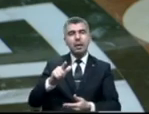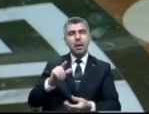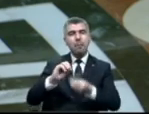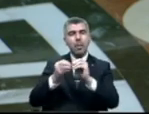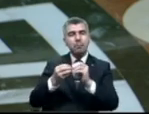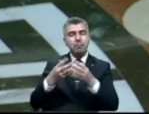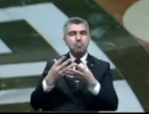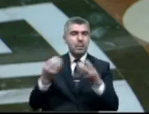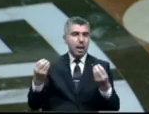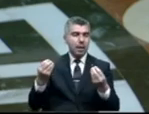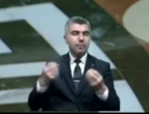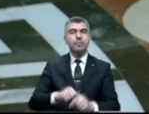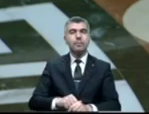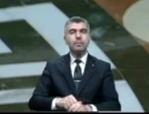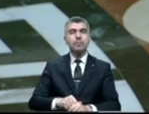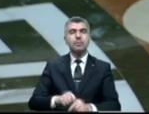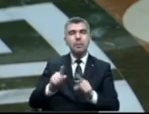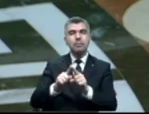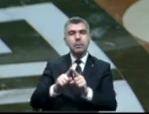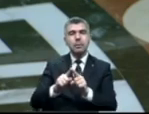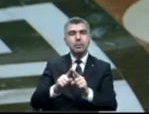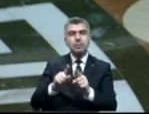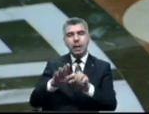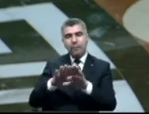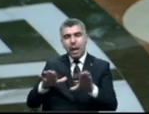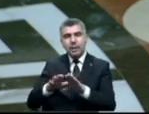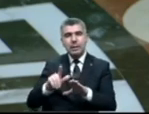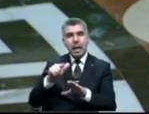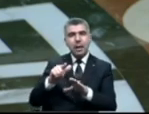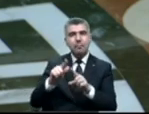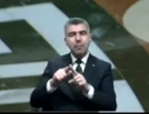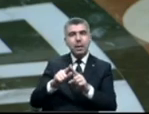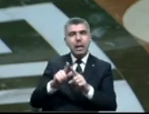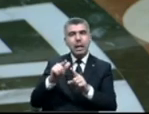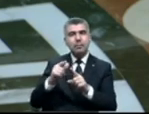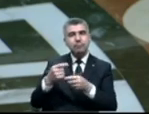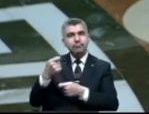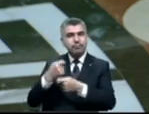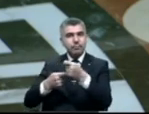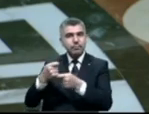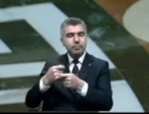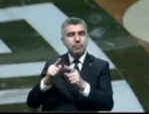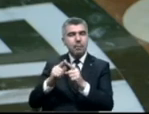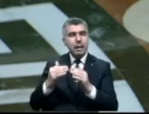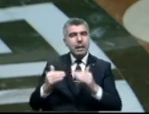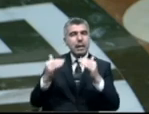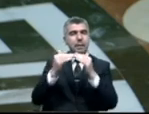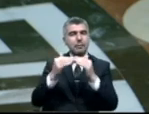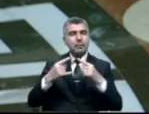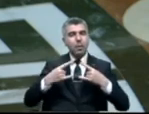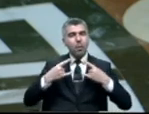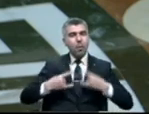واختلالات ومنها ضعف البنية التحتية وانعدام الخدمات باستثناء بعض منها عدم ملائمة الظروف